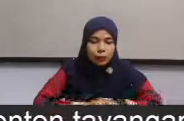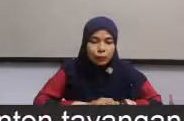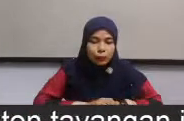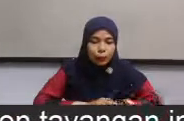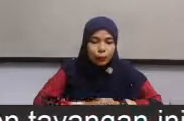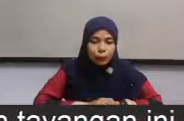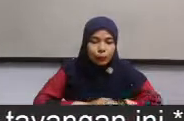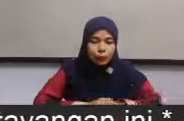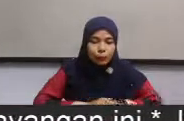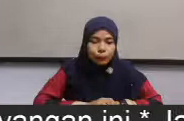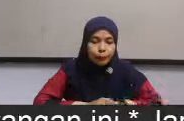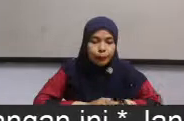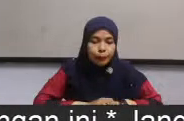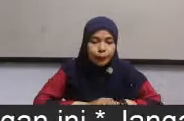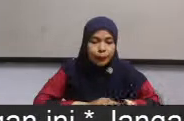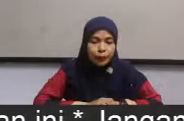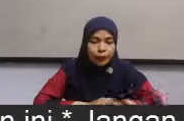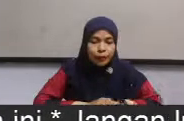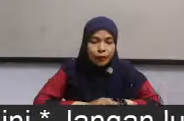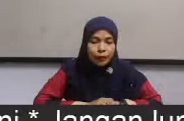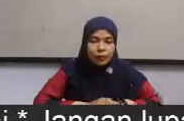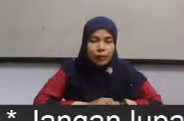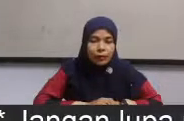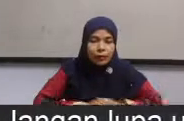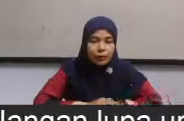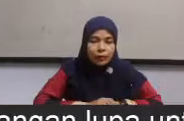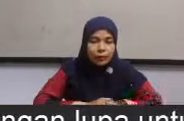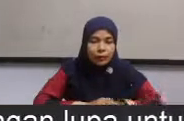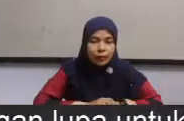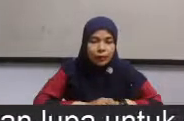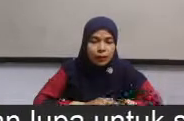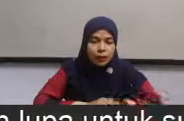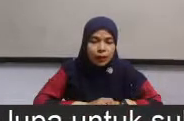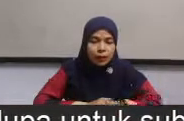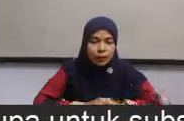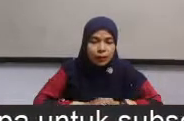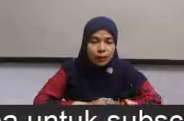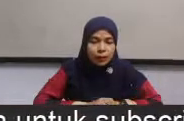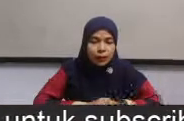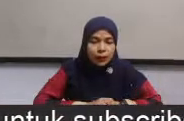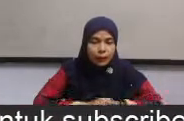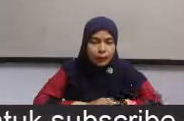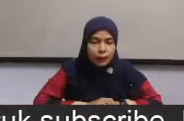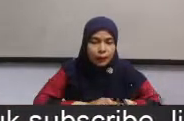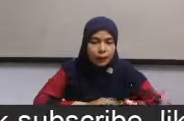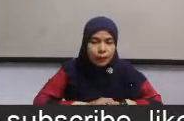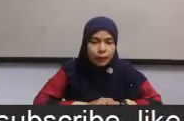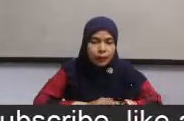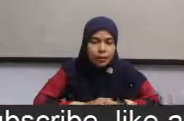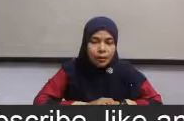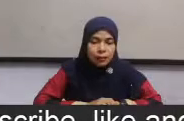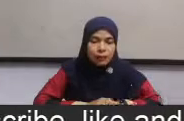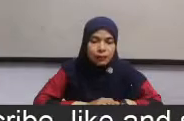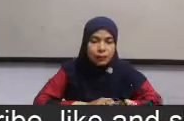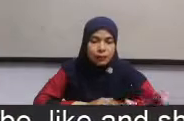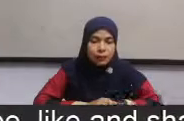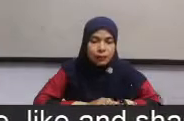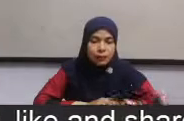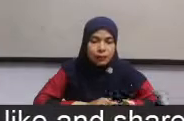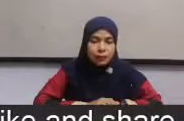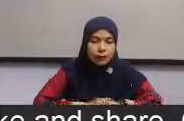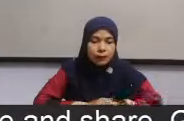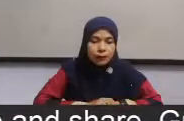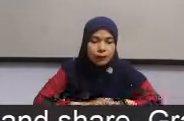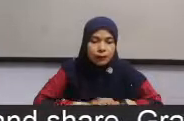tertutup foto profilnya Hai jadi enggak kelihatan Kalian pakai seragam atau tidak